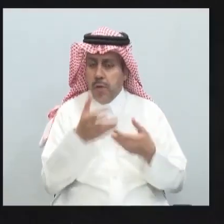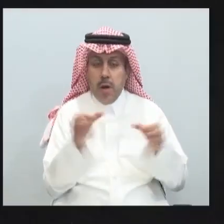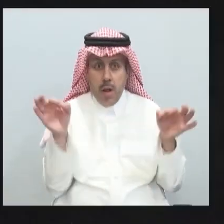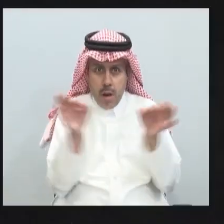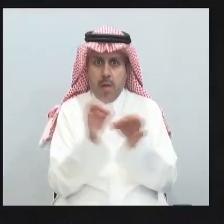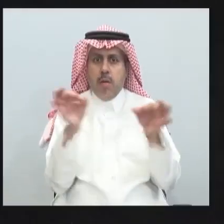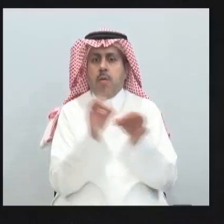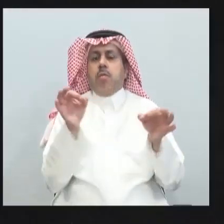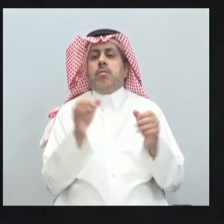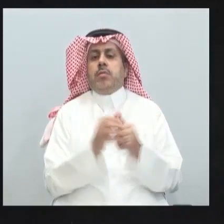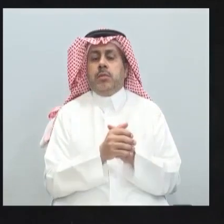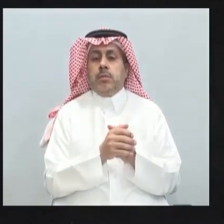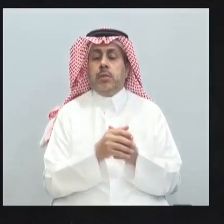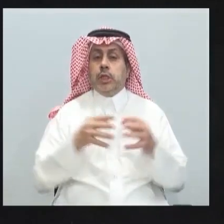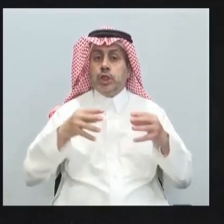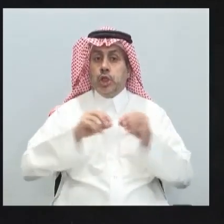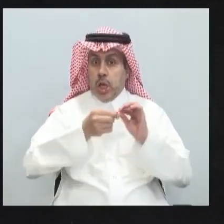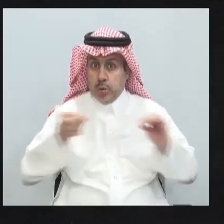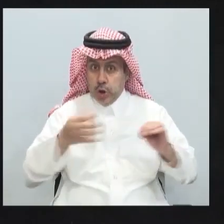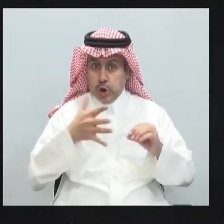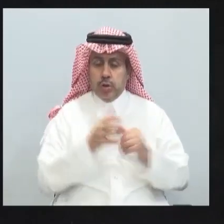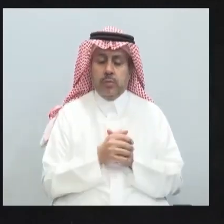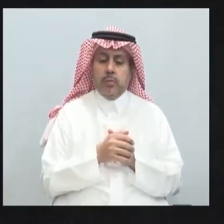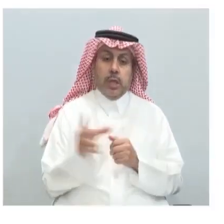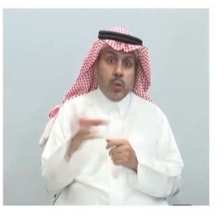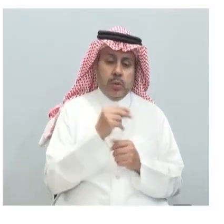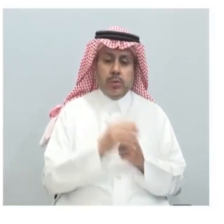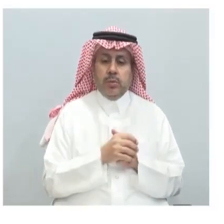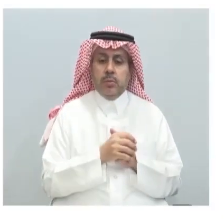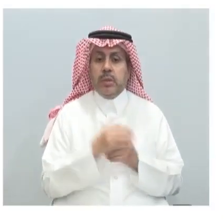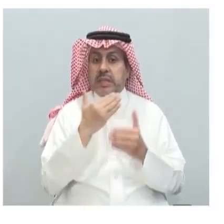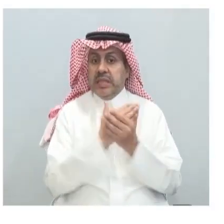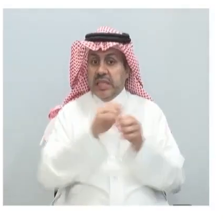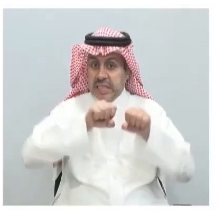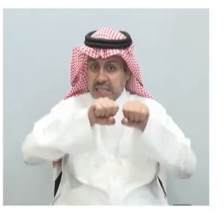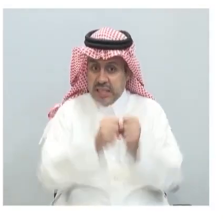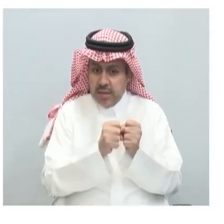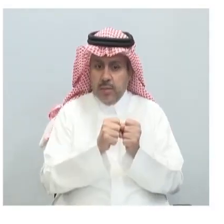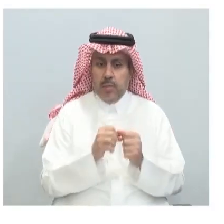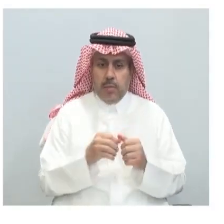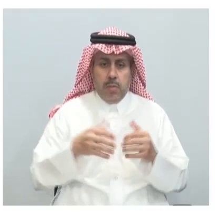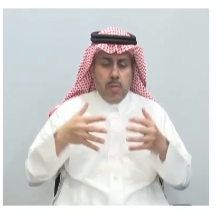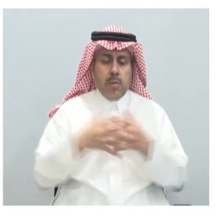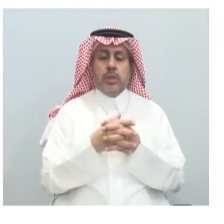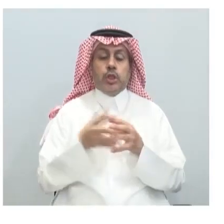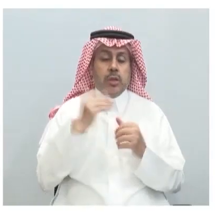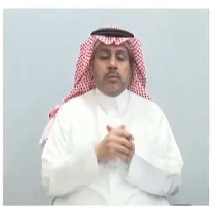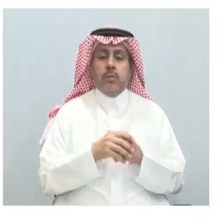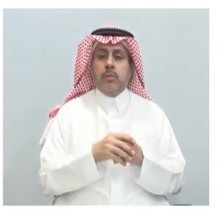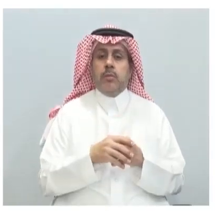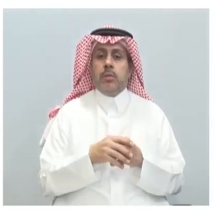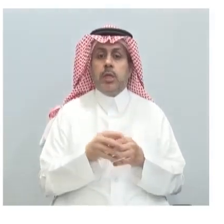وتكوين روابط جديده في المواد الناتجه ايضا ممكن تكسير الروابط القديمه في المواد المتفاعله ستعطيني